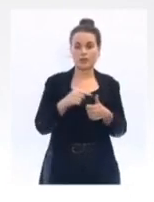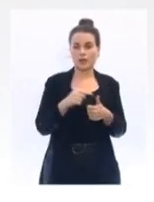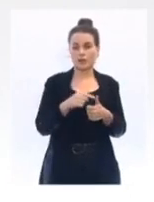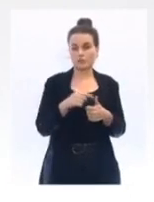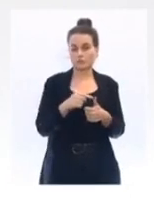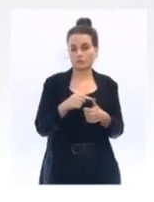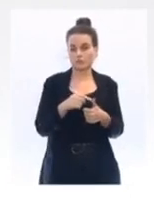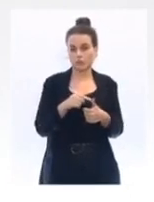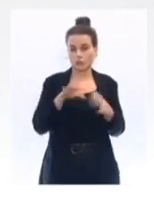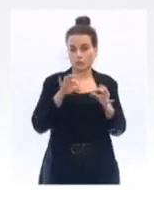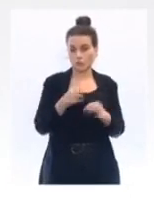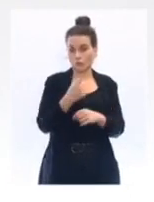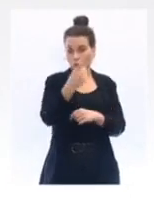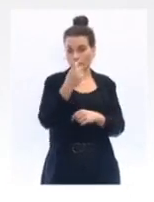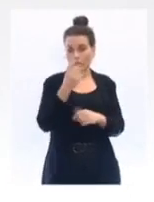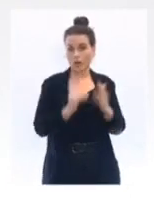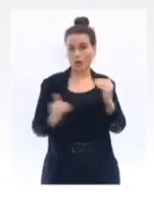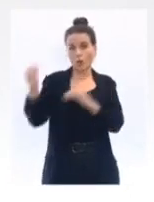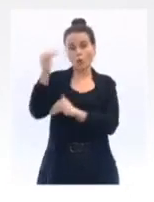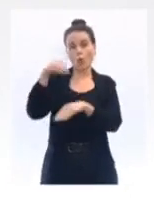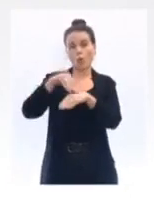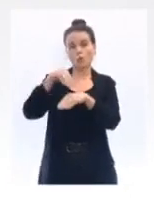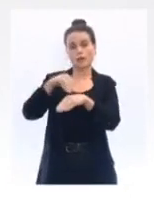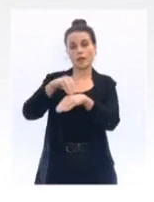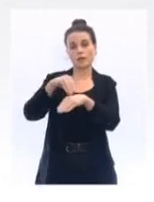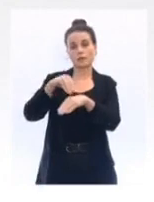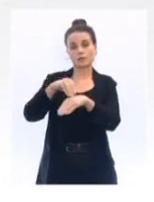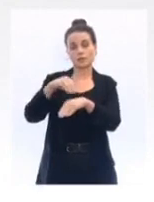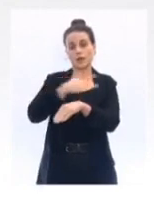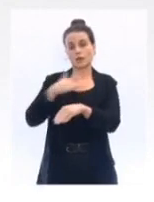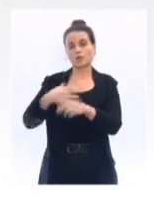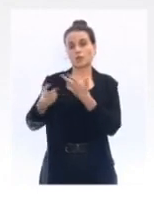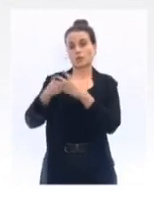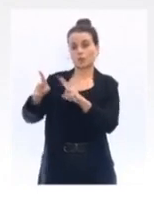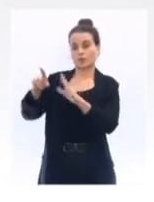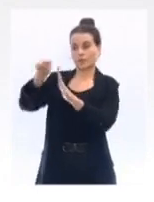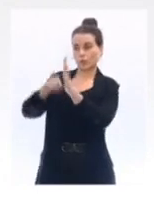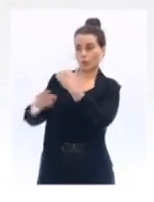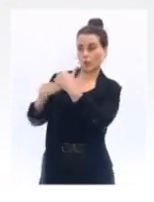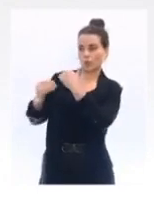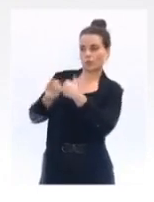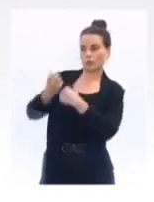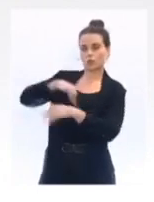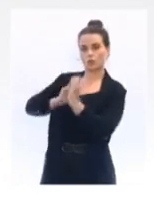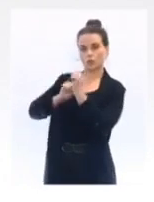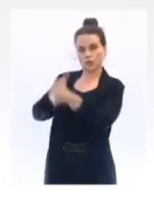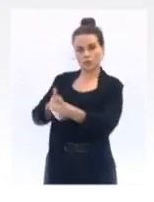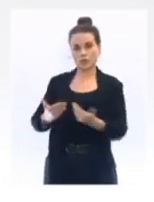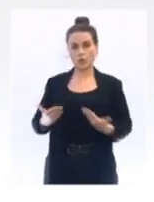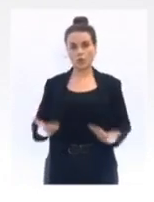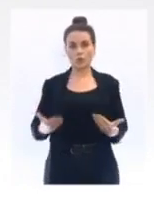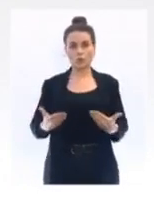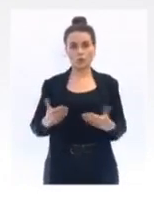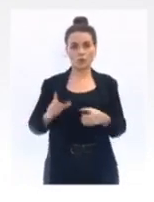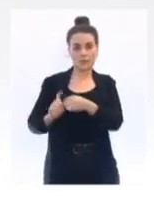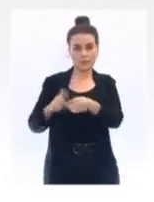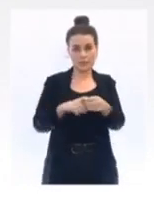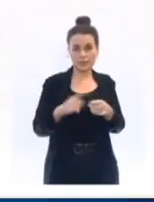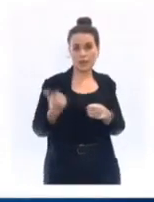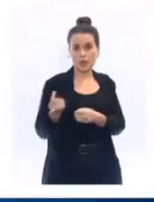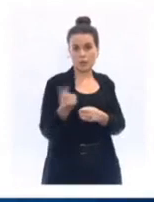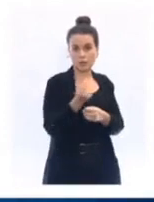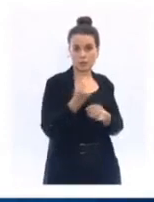avec les organisations syndicales, mais aussi avec les associations d'élus. Les organisations syndicales m'ont fait part d'un certain nombre de demandes que j'essaierai de